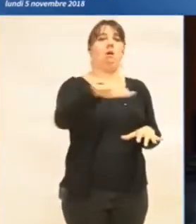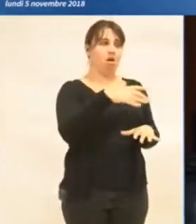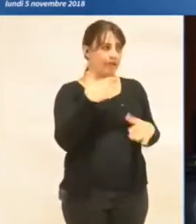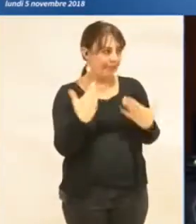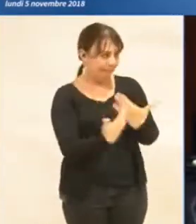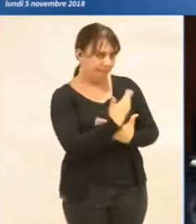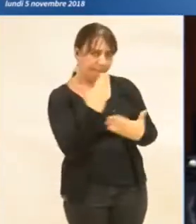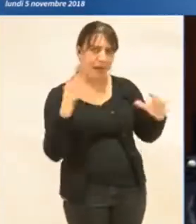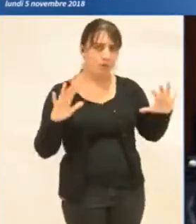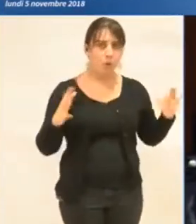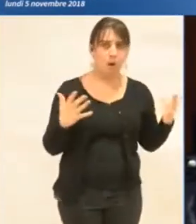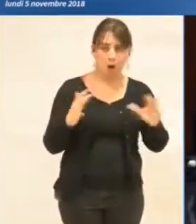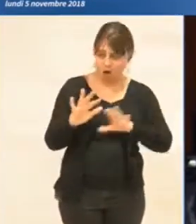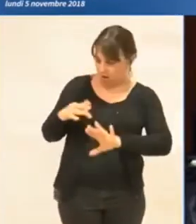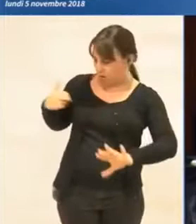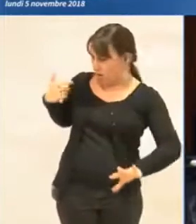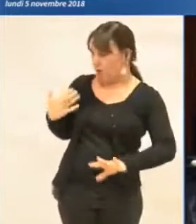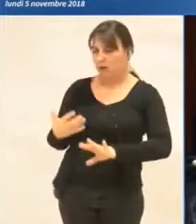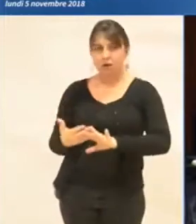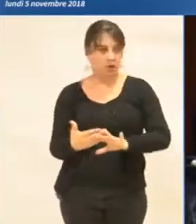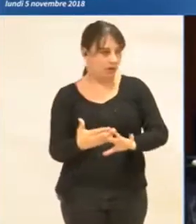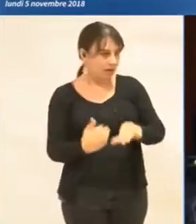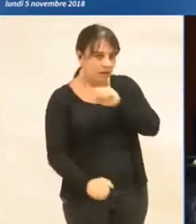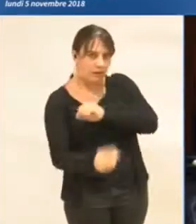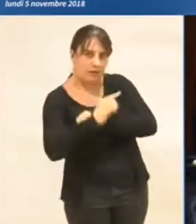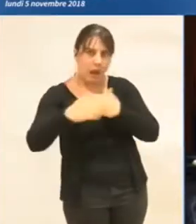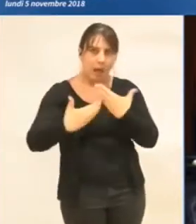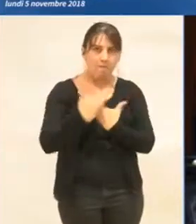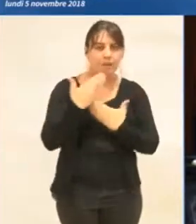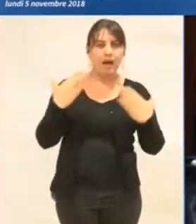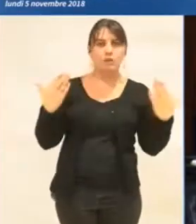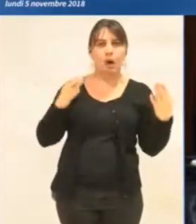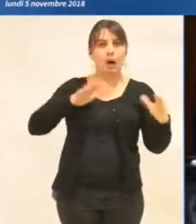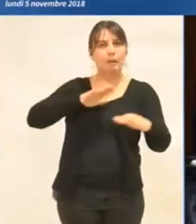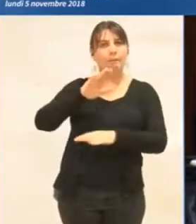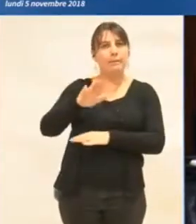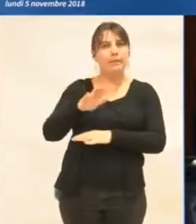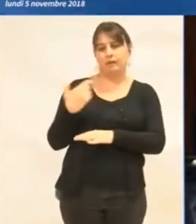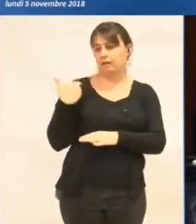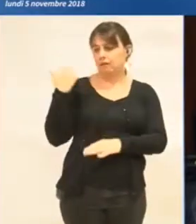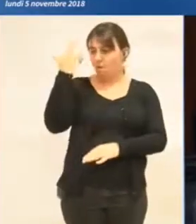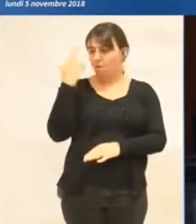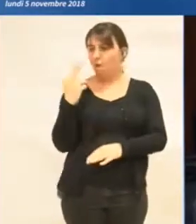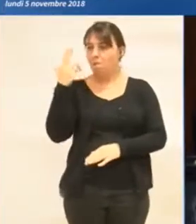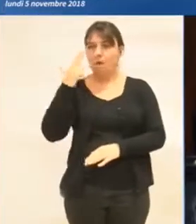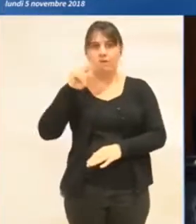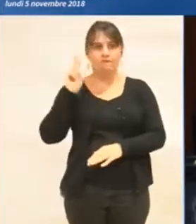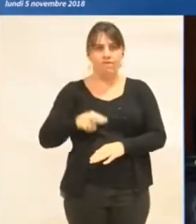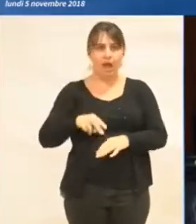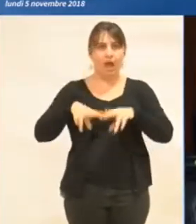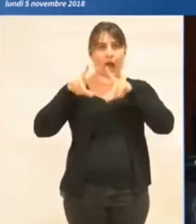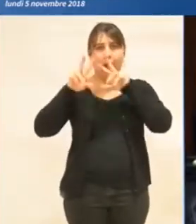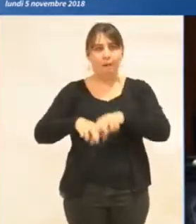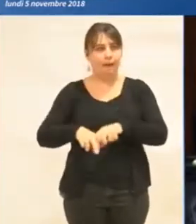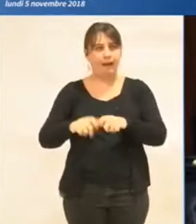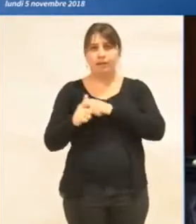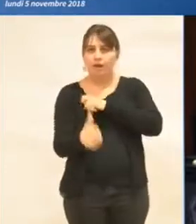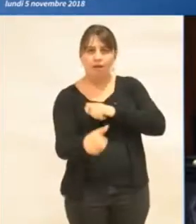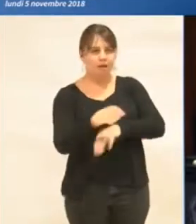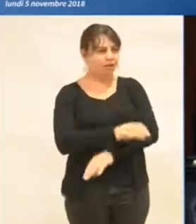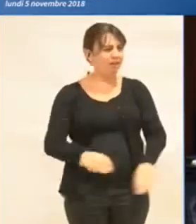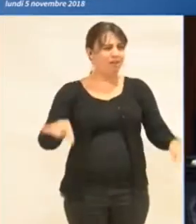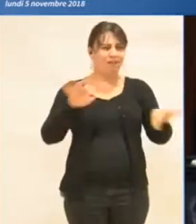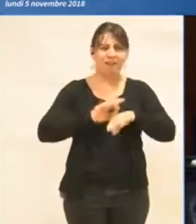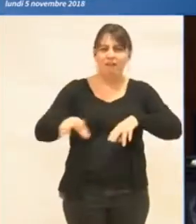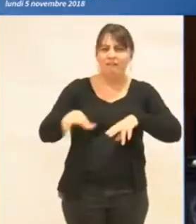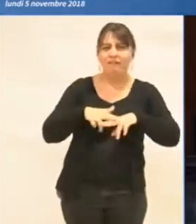donc passé depuis concernant ces VCM que vous avez lancé sans aucune étude d'impact et avez décidé